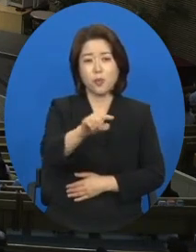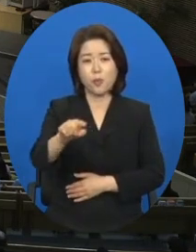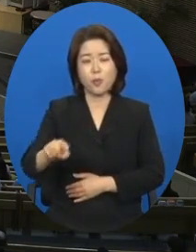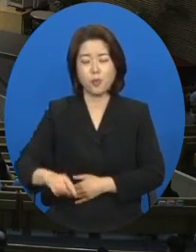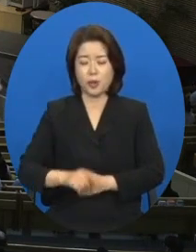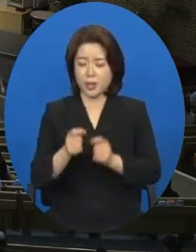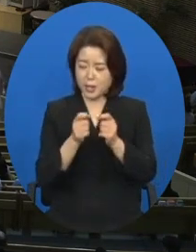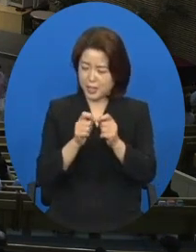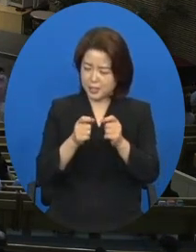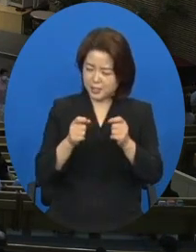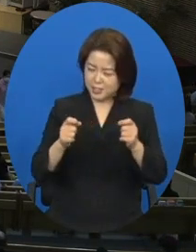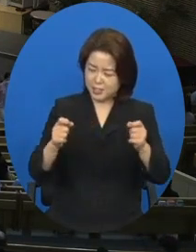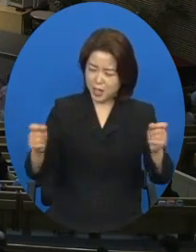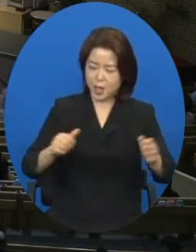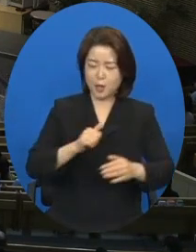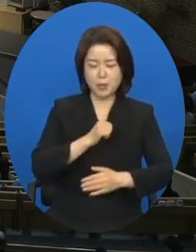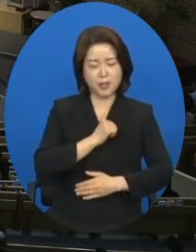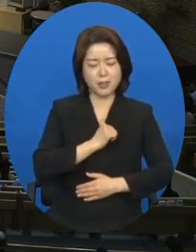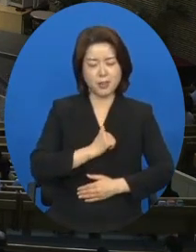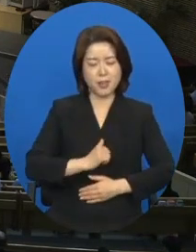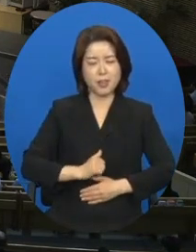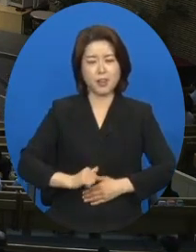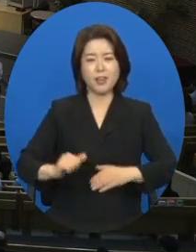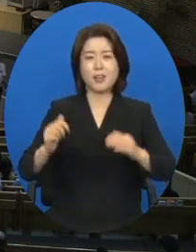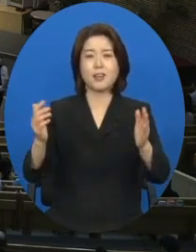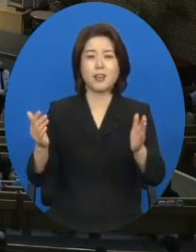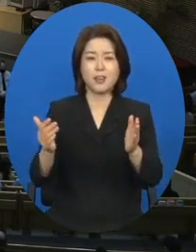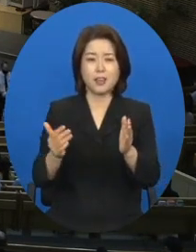저들 오래 참아내.